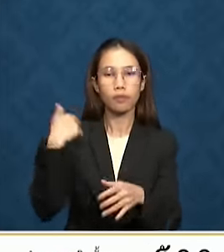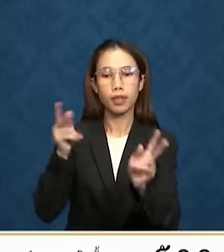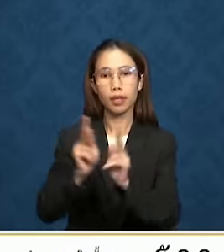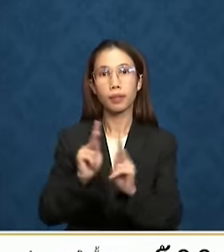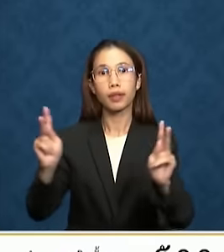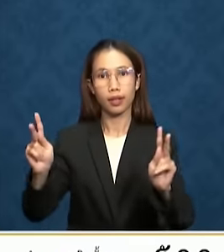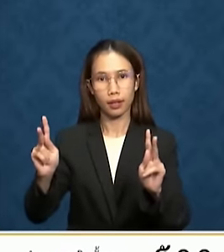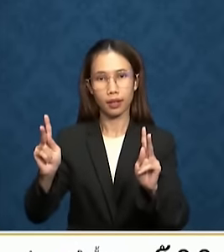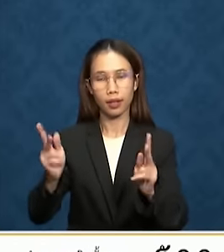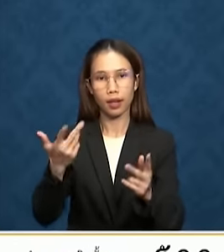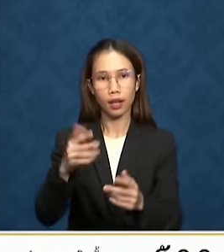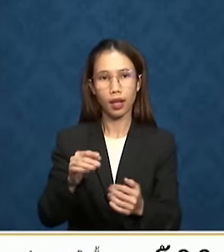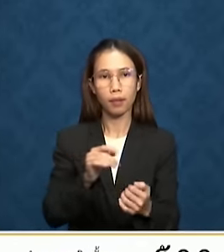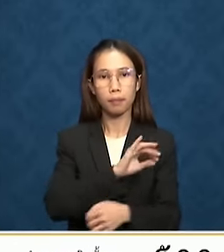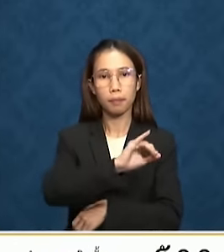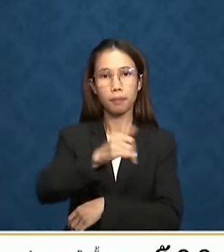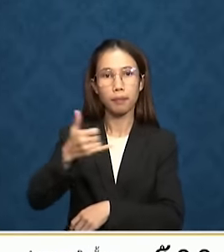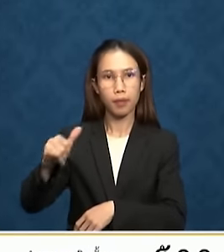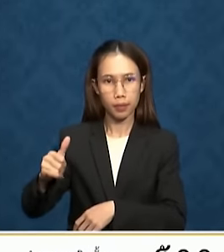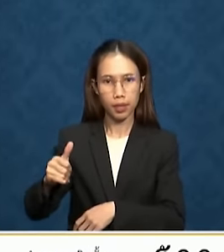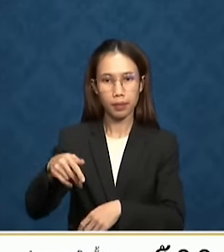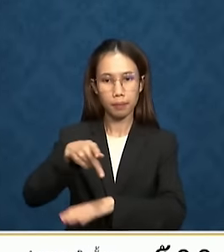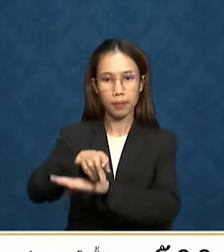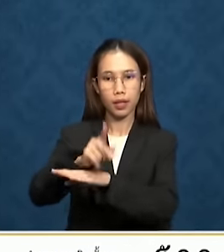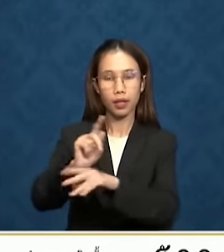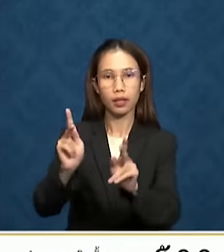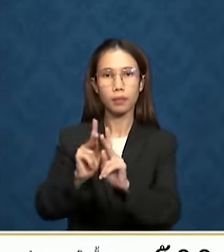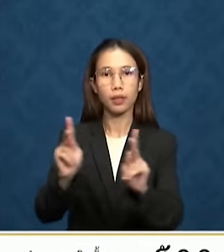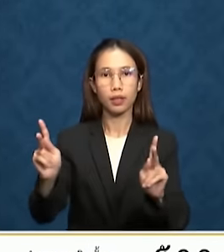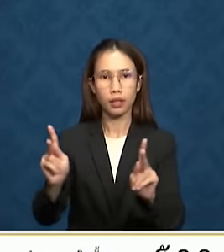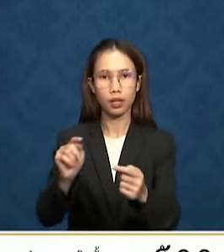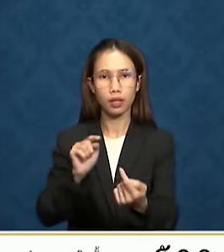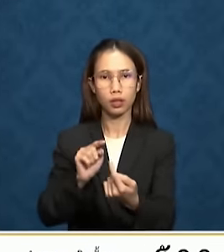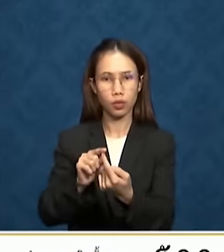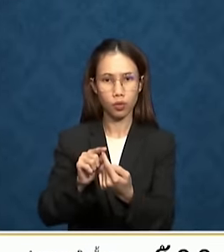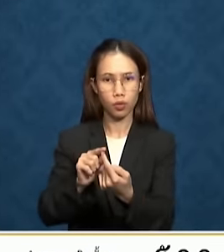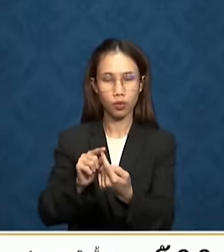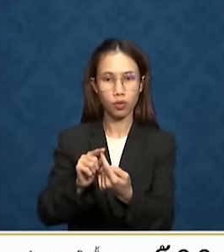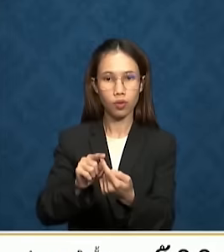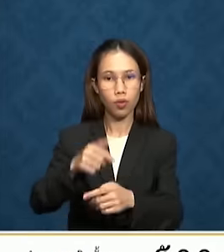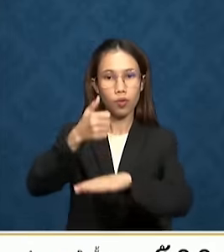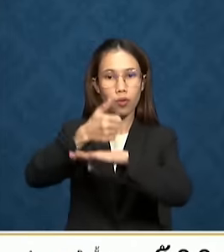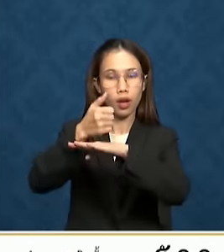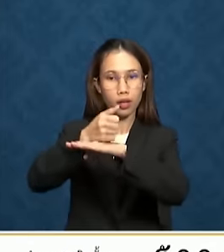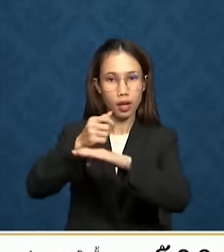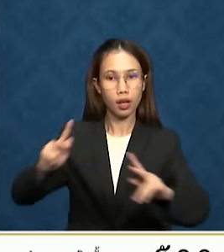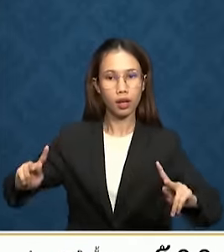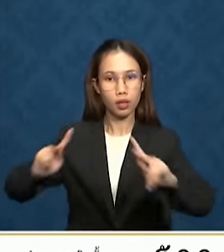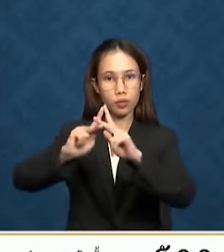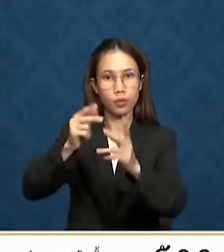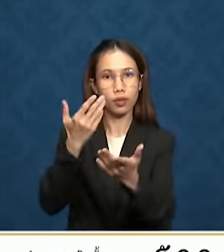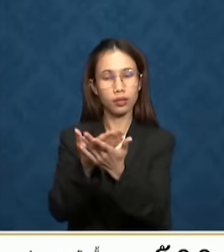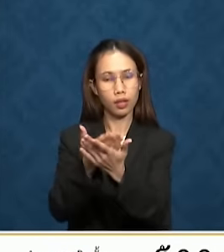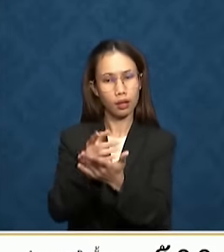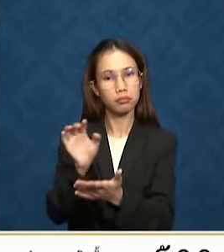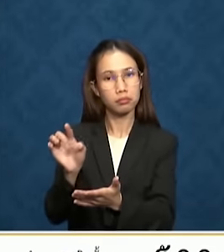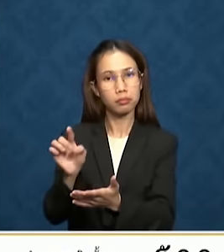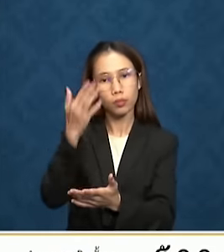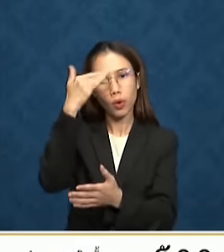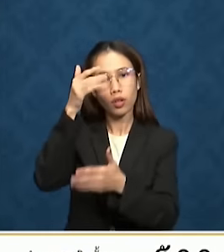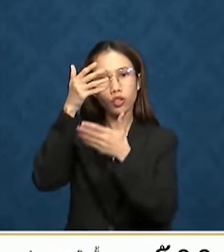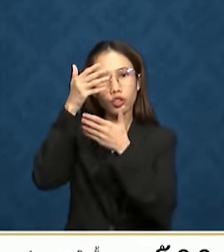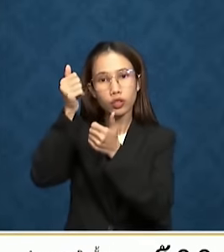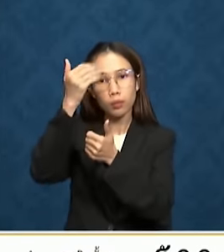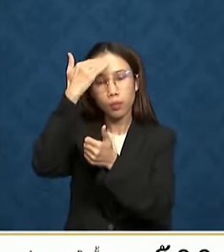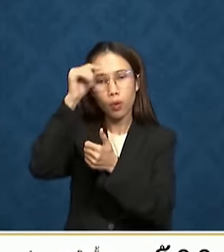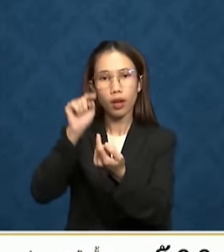คราวนี้บางประเทศเนี่ยประธานกรรมาธิการเขไม่ได้ให้เป็นรัฐมนตรีลังอันนี้ก็เป็นเรื่องที่น่าสนใจครับเพราะว่ามันเป็นการ